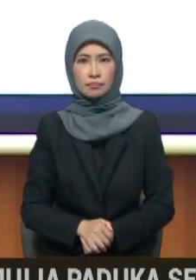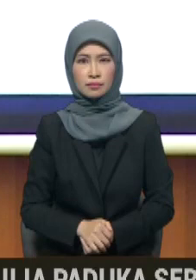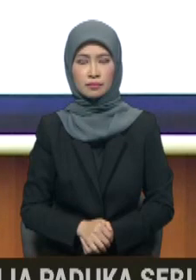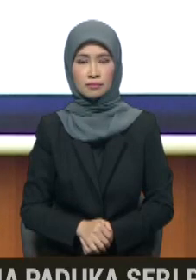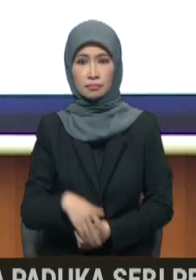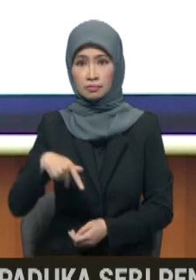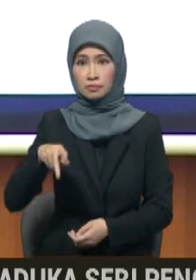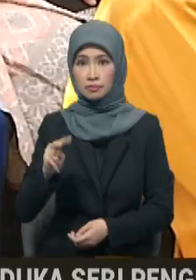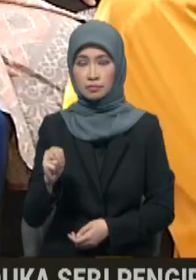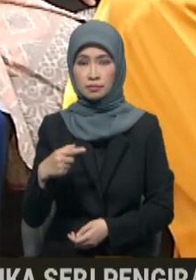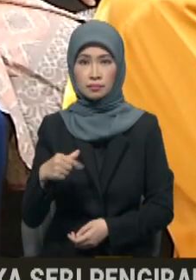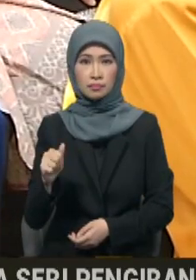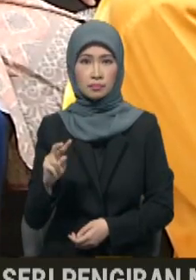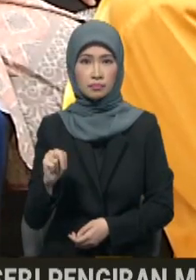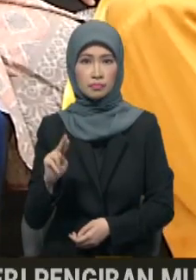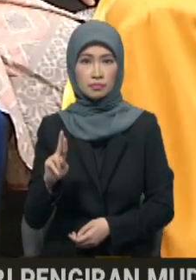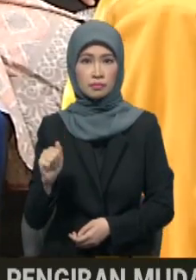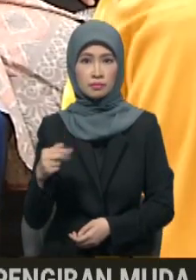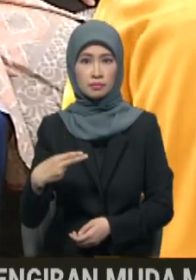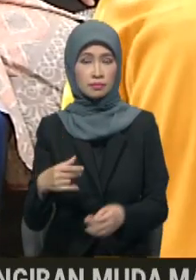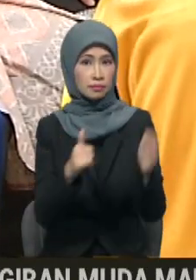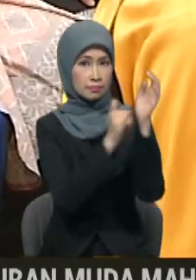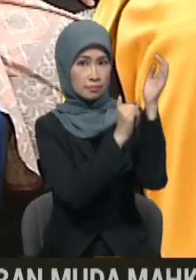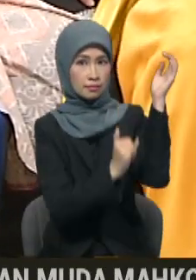pengarah Yayasan Sultan Haji Hassan